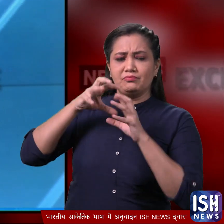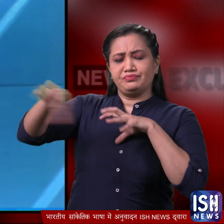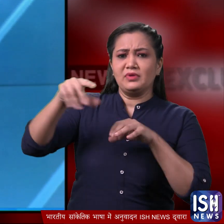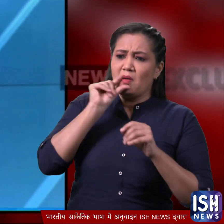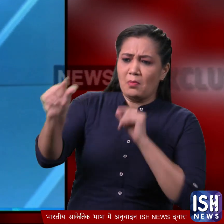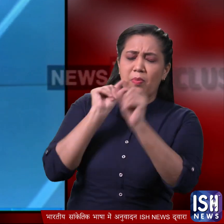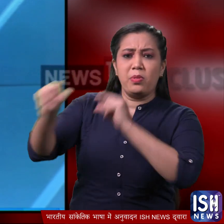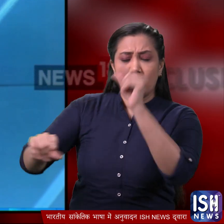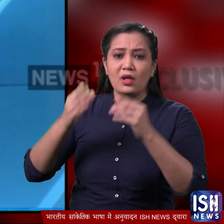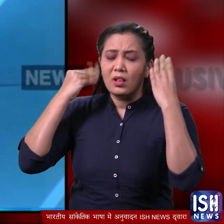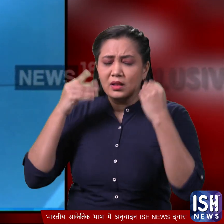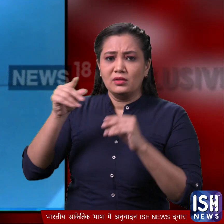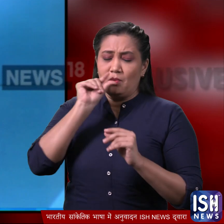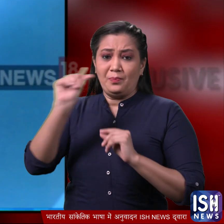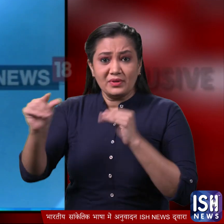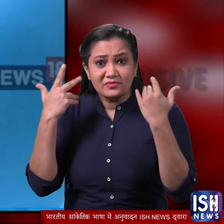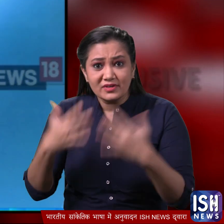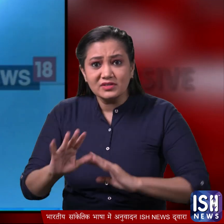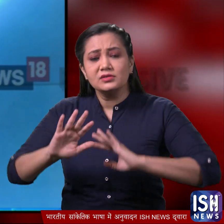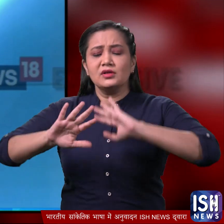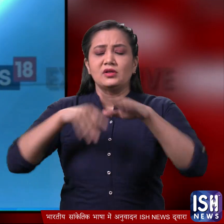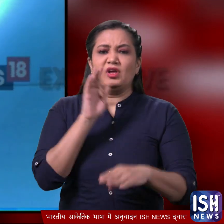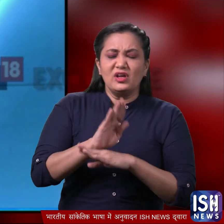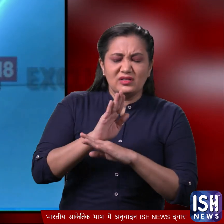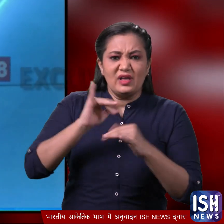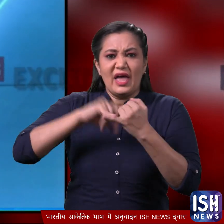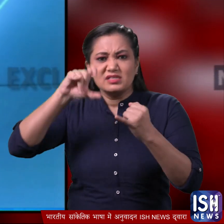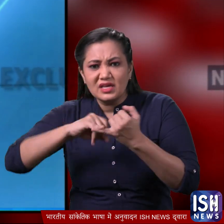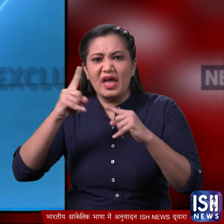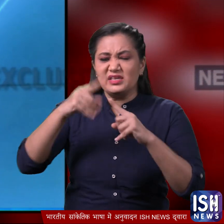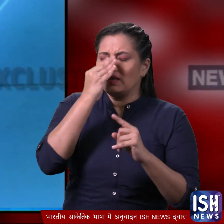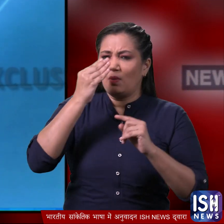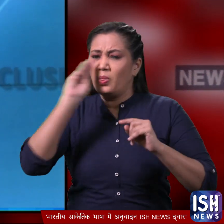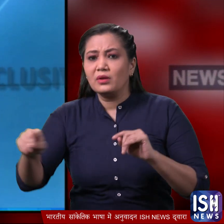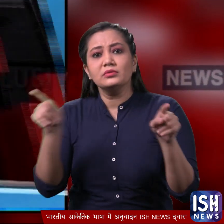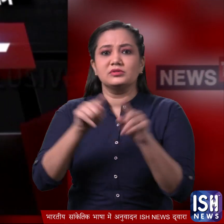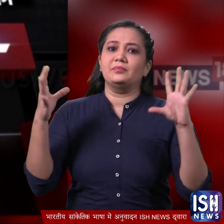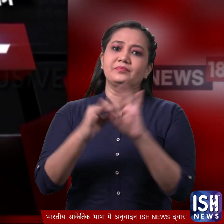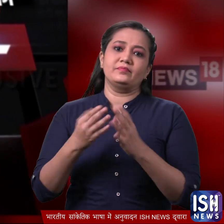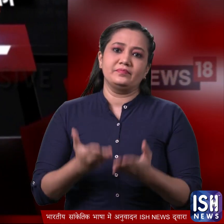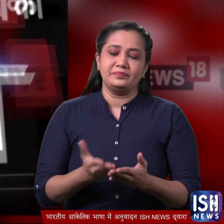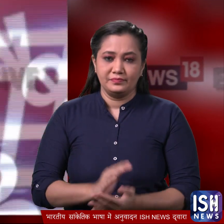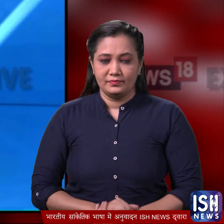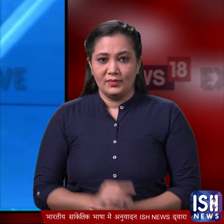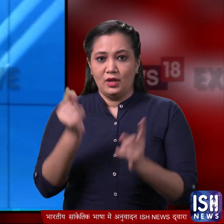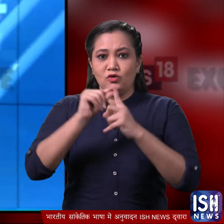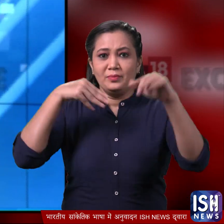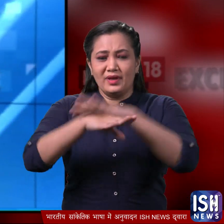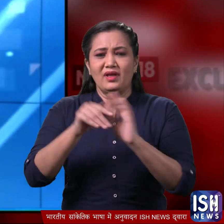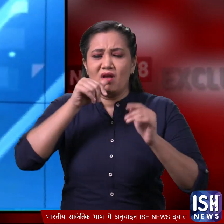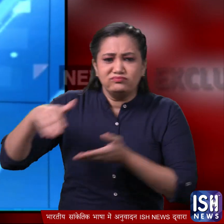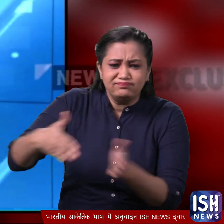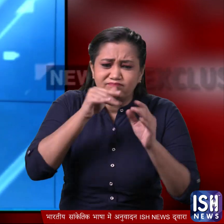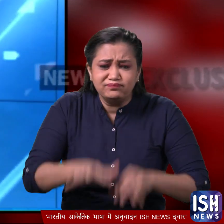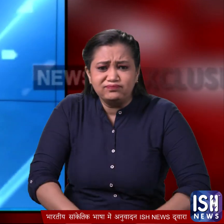पर हमलावर थे और अब उनके खिलाफ लालू यादव की टिप्पणी को कांग्रेस दलित समुदाय के अपमान से जोड़ रही। उत्तर प्रदेश के कई जिलों